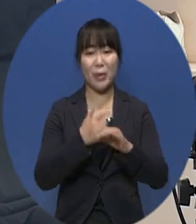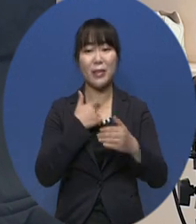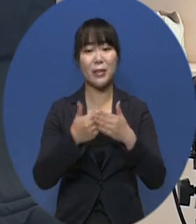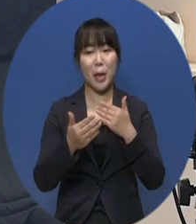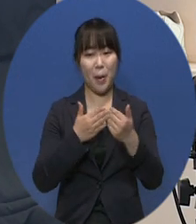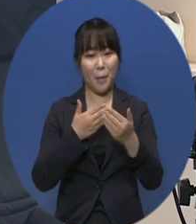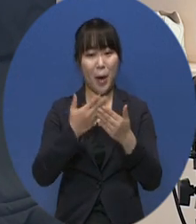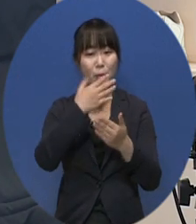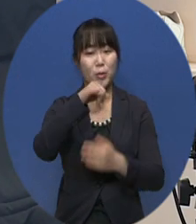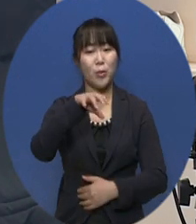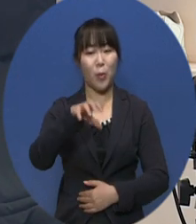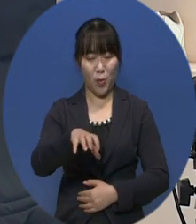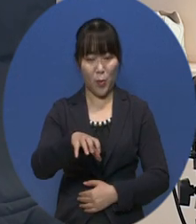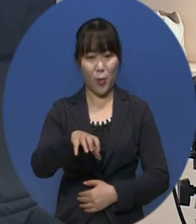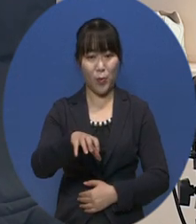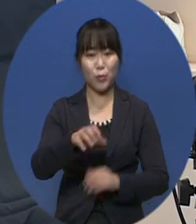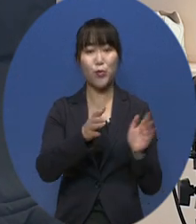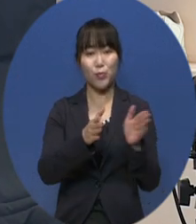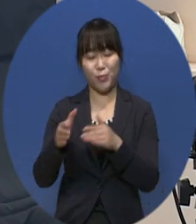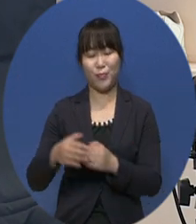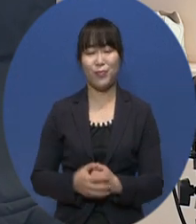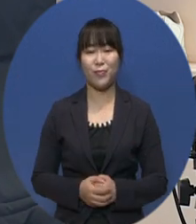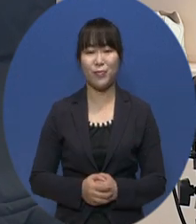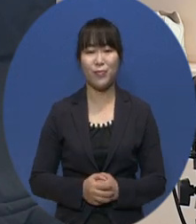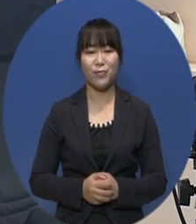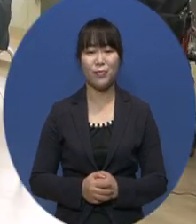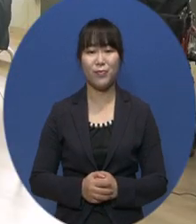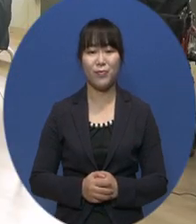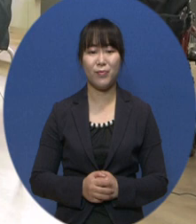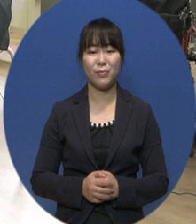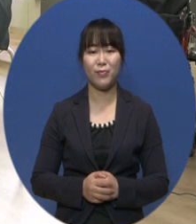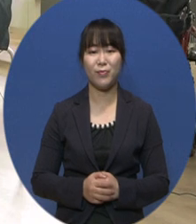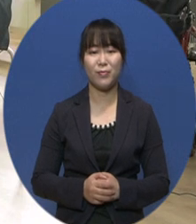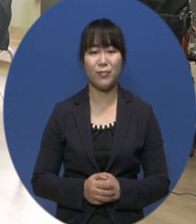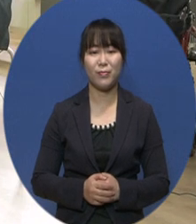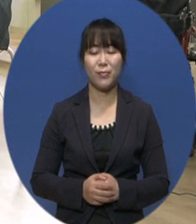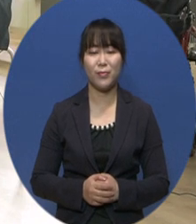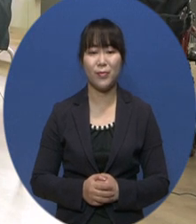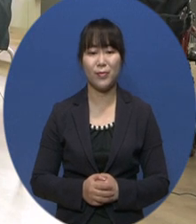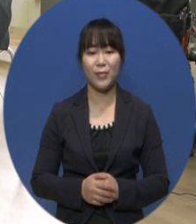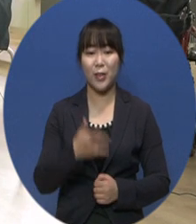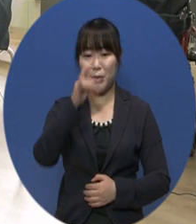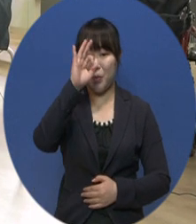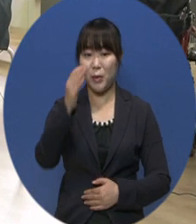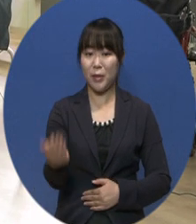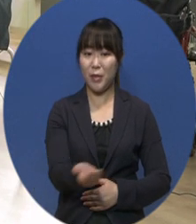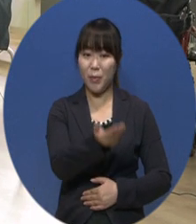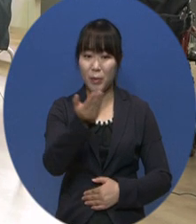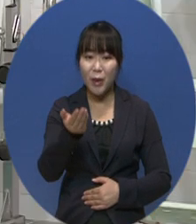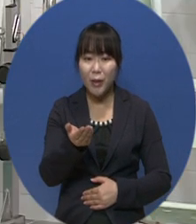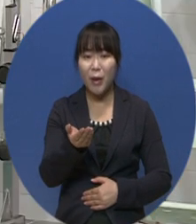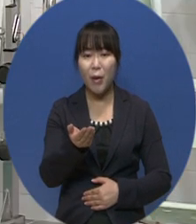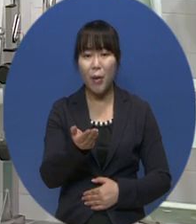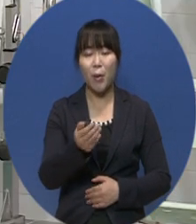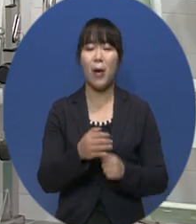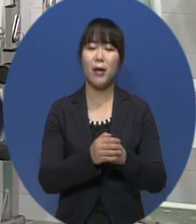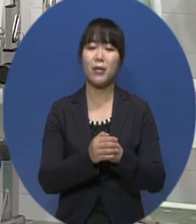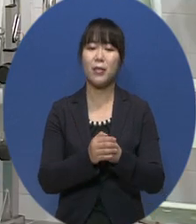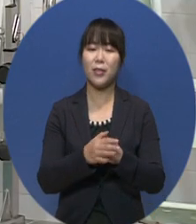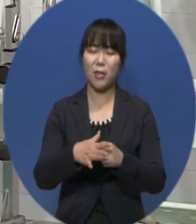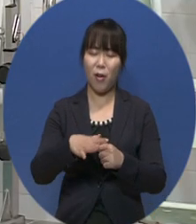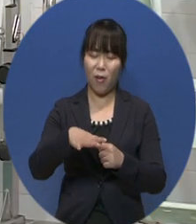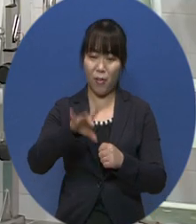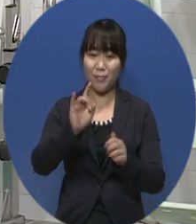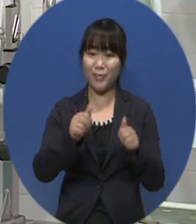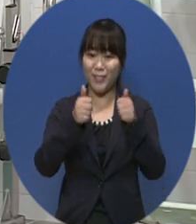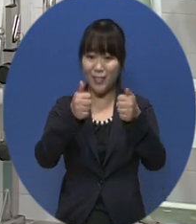수 있도록 이렇게 네. 지금 꾸며놓은 그런 곳입니다. 아, 그렇군요. 자, 그러면요, 우리 시청자분들에게 원장님 예, 처음